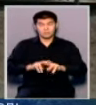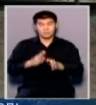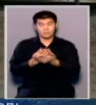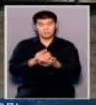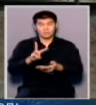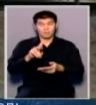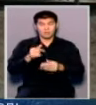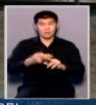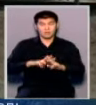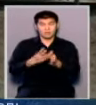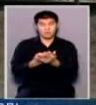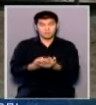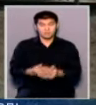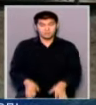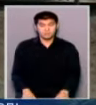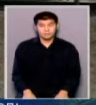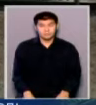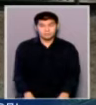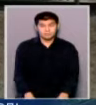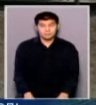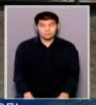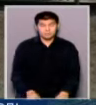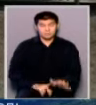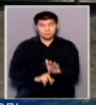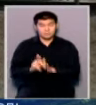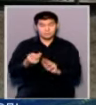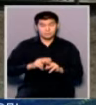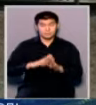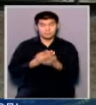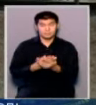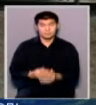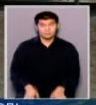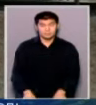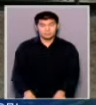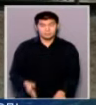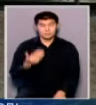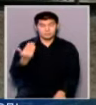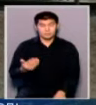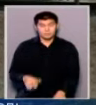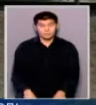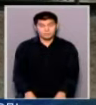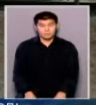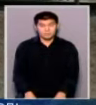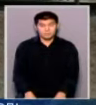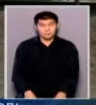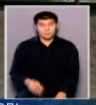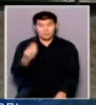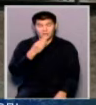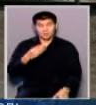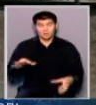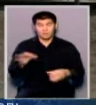Бейсенғалиұлы Мүрзиевтің бастамасы менен мынау Маңғыстау